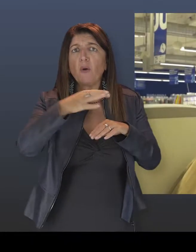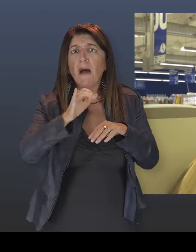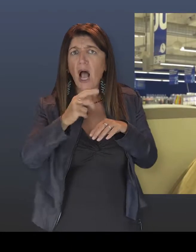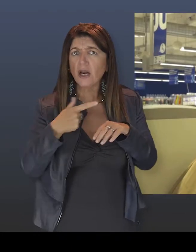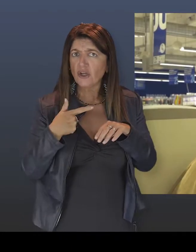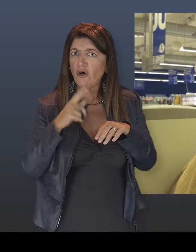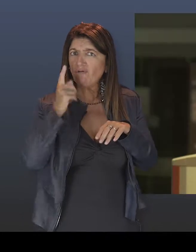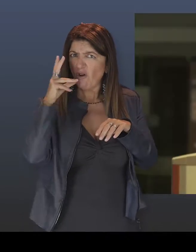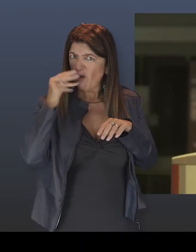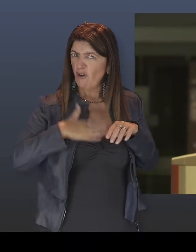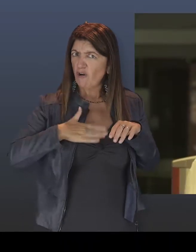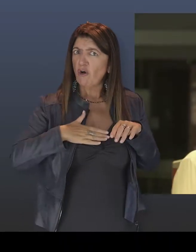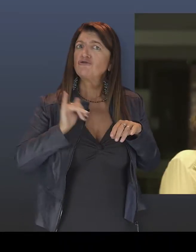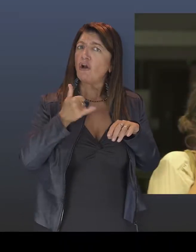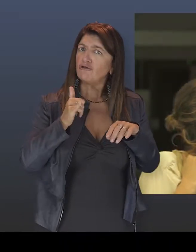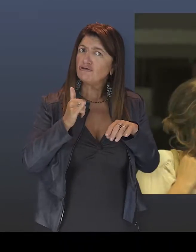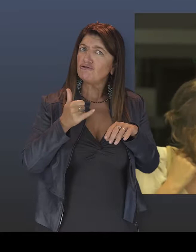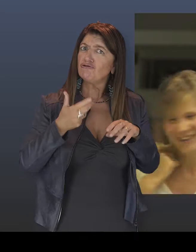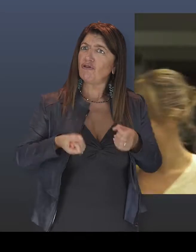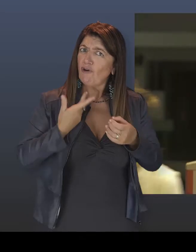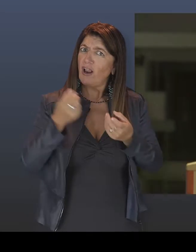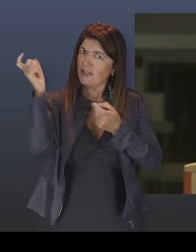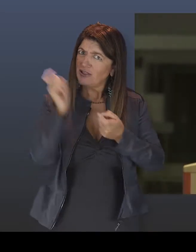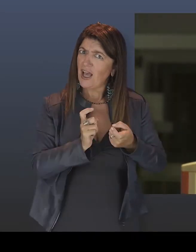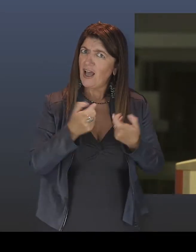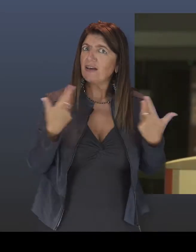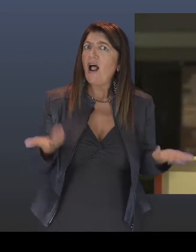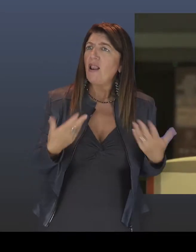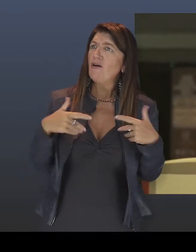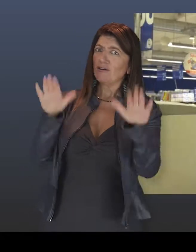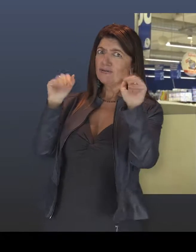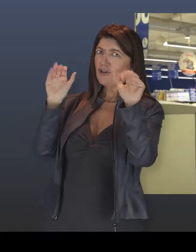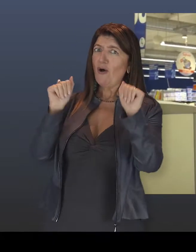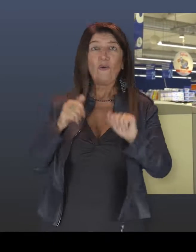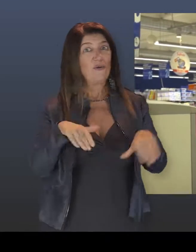presenterò volentieri. Va bene. Allora ciao. Ciao. Ciao.